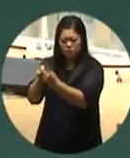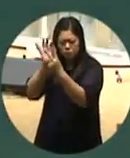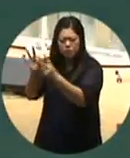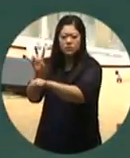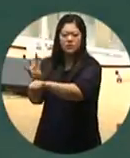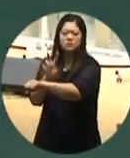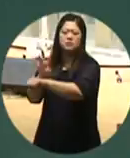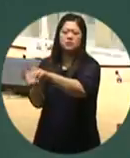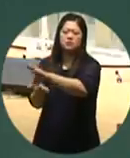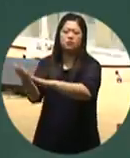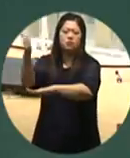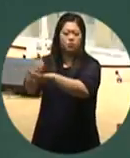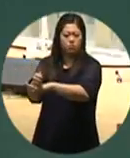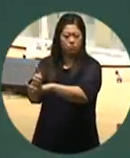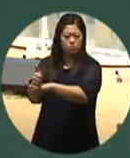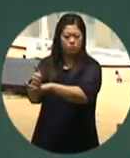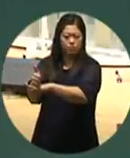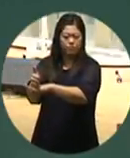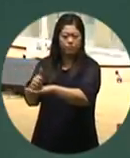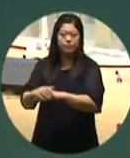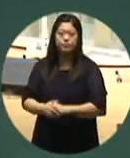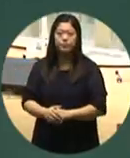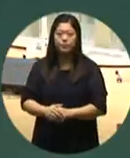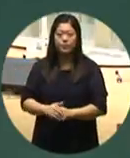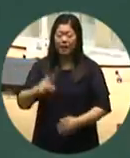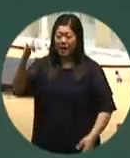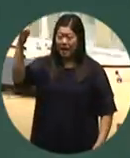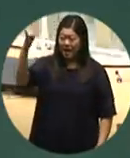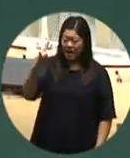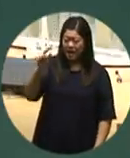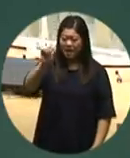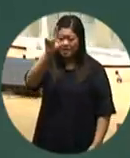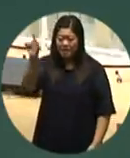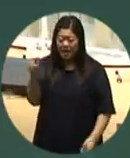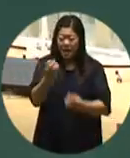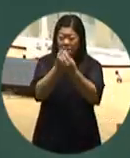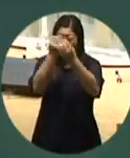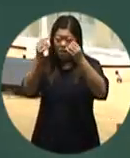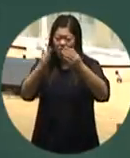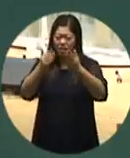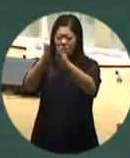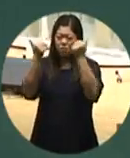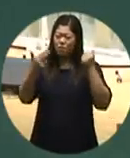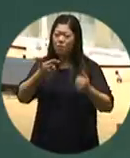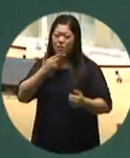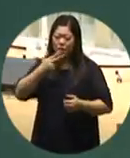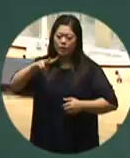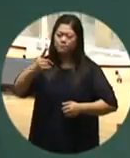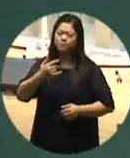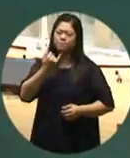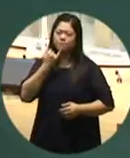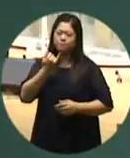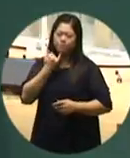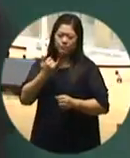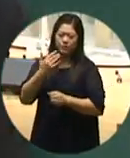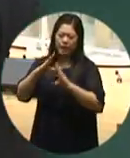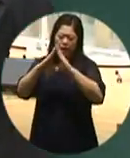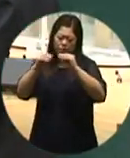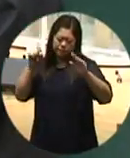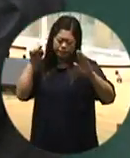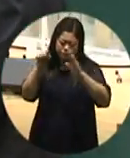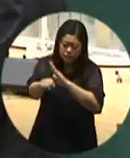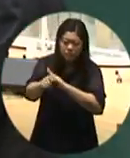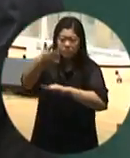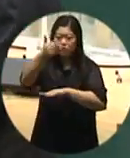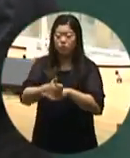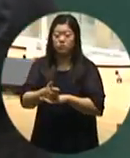24. 세계 복음화 해와 달과 별이 절을 하는 꿈을 꿨고 이러면 애굽으로 가게 되죠. And so he dreamt about the sun, moon, and the